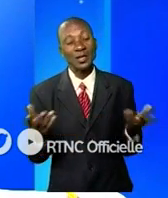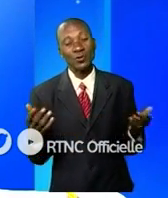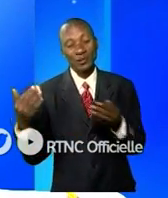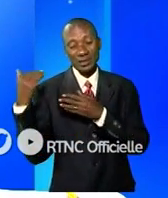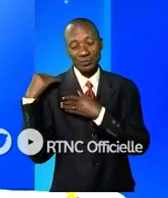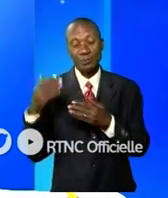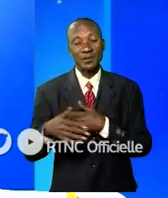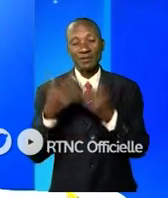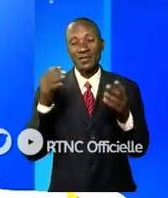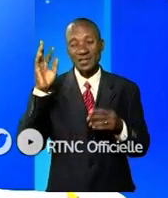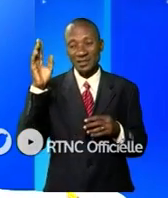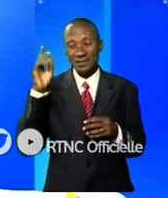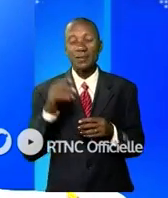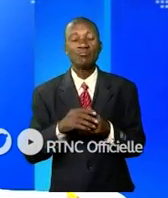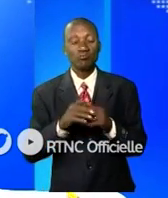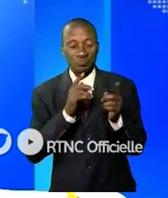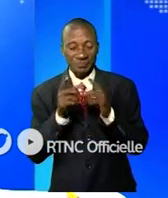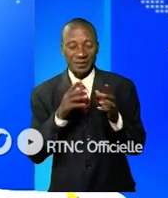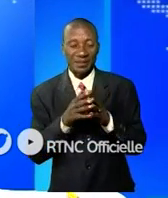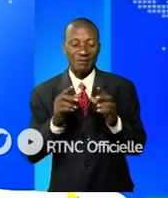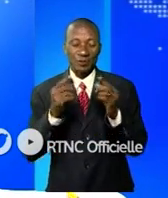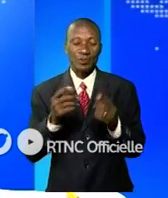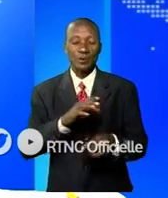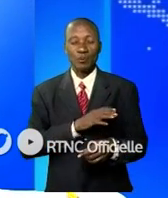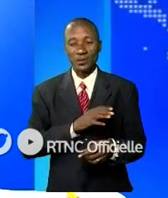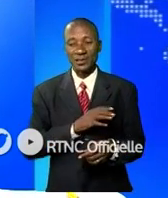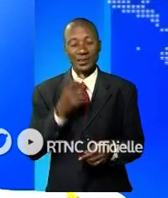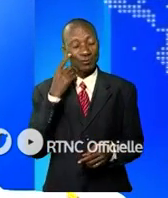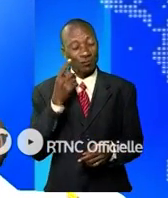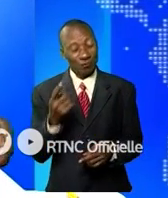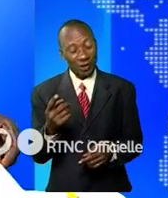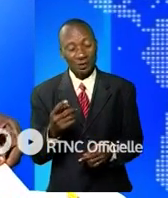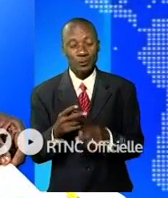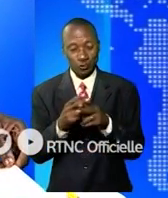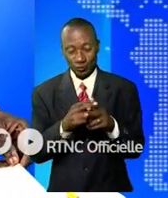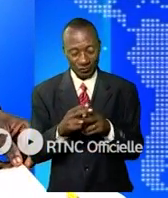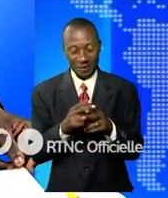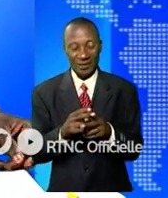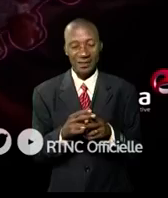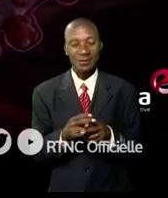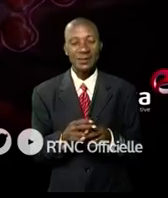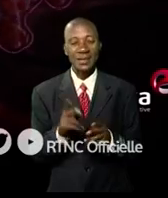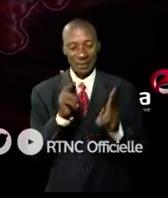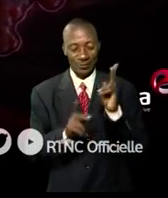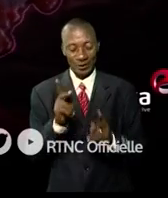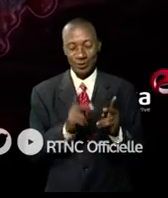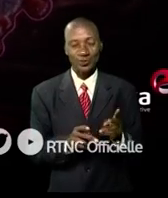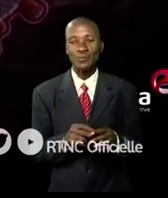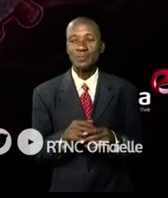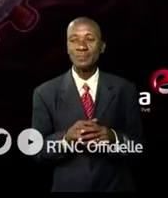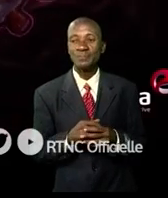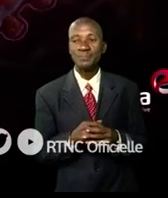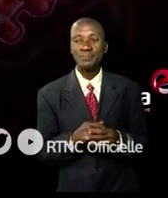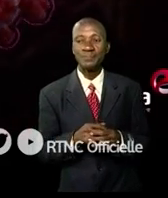les notabilités de la ville pour trouver les voies et moyens devant faire respecter ces gestes barrières. Pierre Mbouyou. À l'aurore de